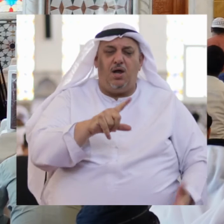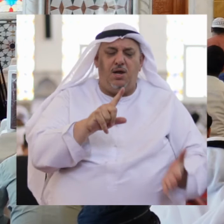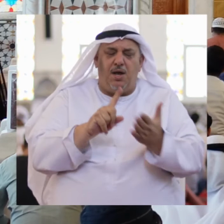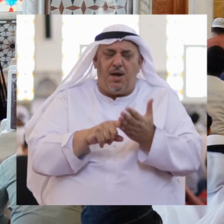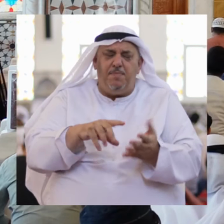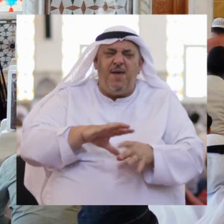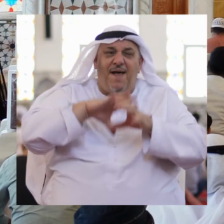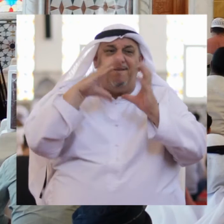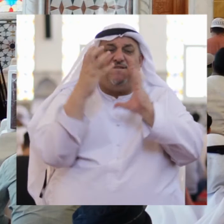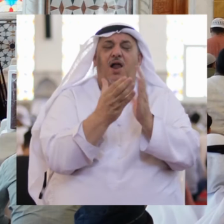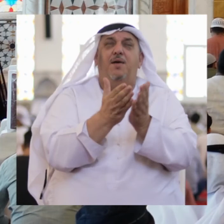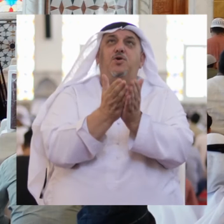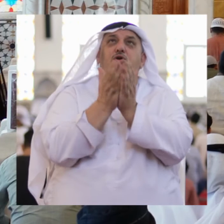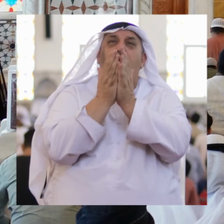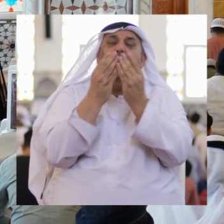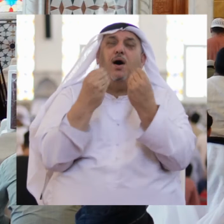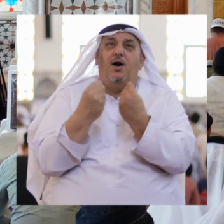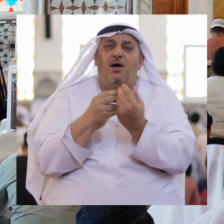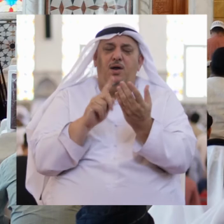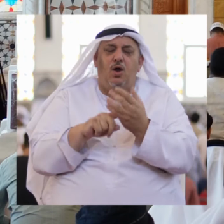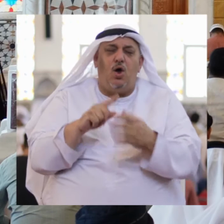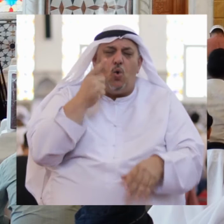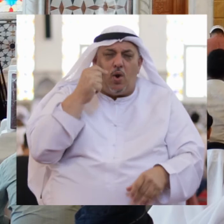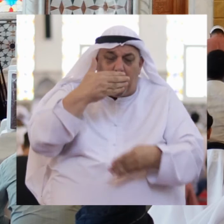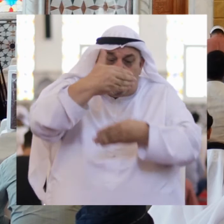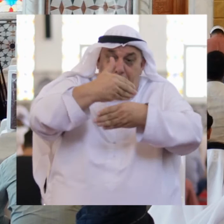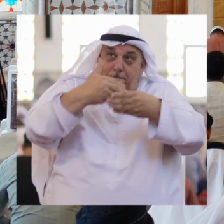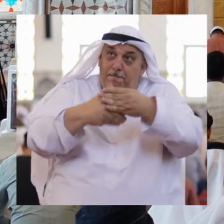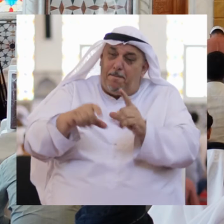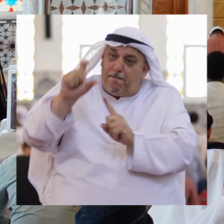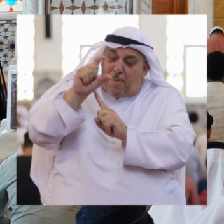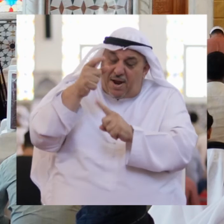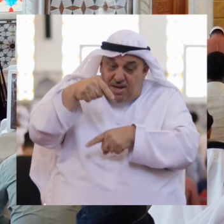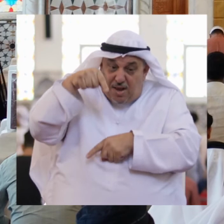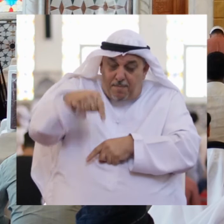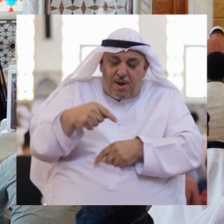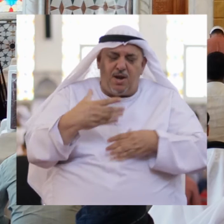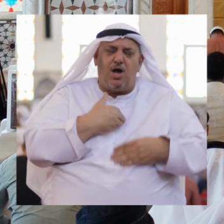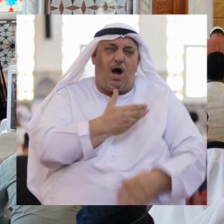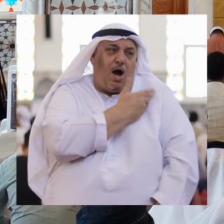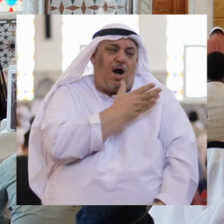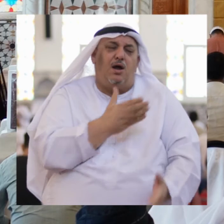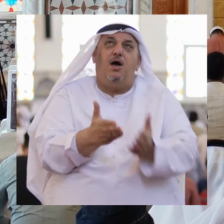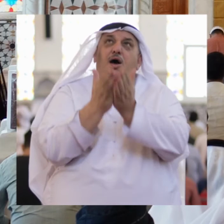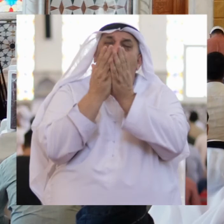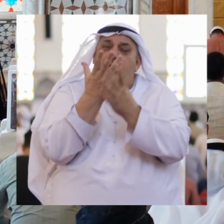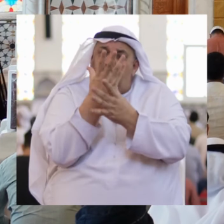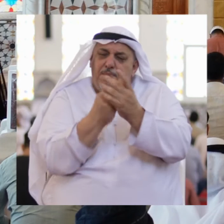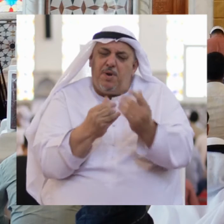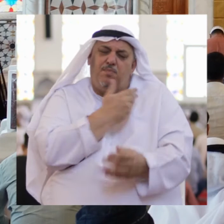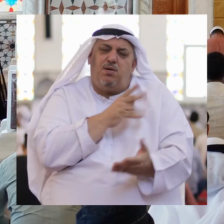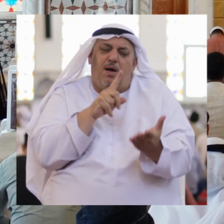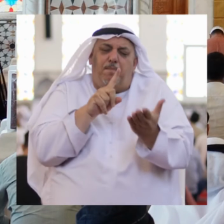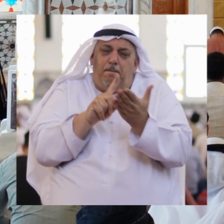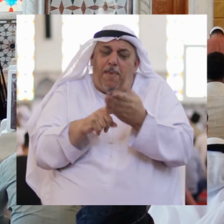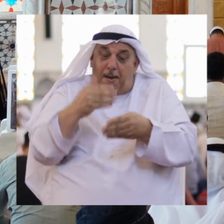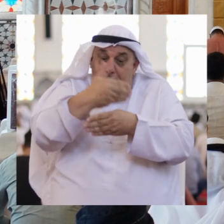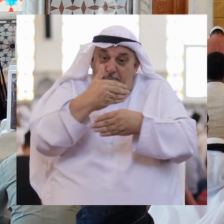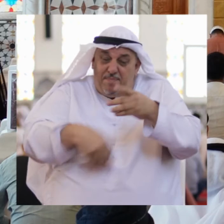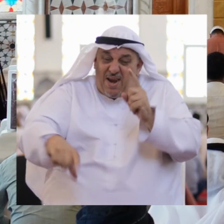من حولنا اللهم اغفر لي من بنى هذا المسجد ولي والدي ولكل من بنى مسجدا يذكر